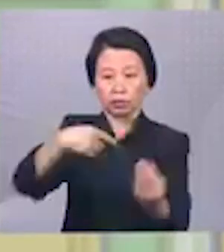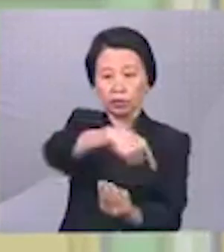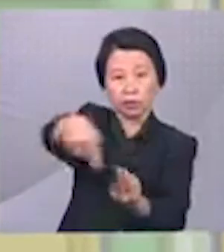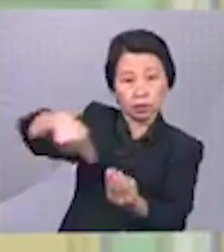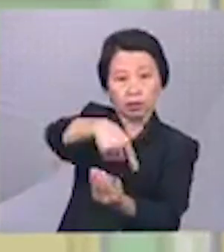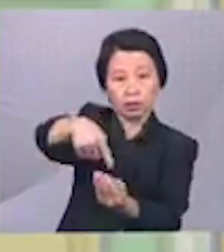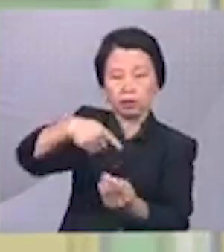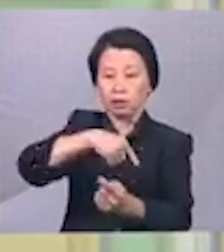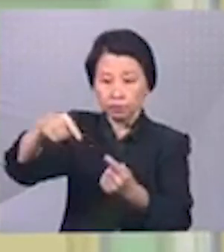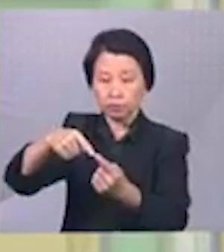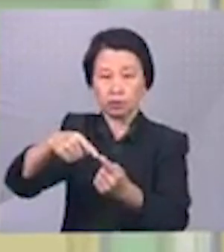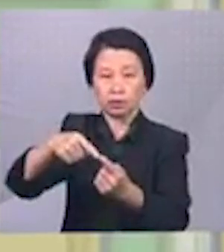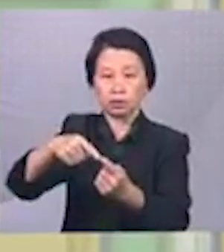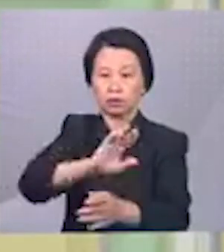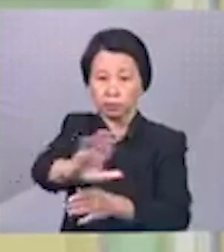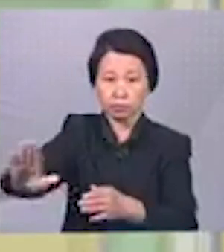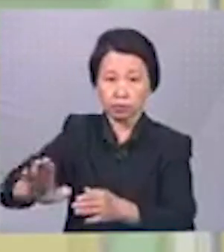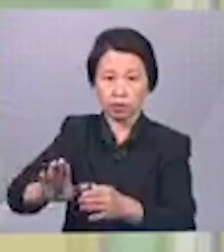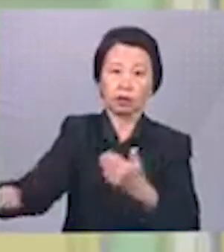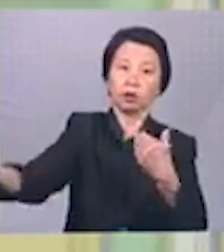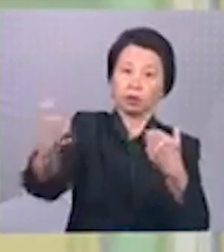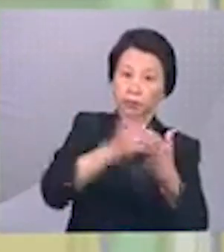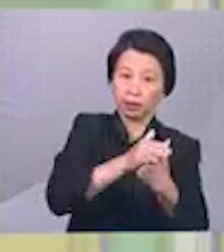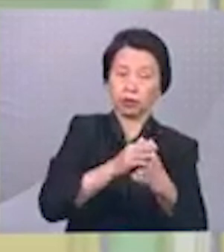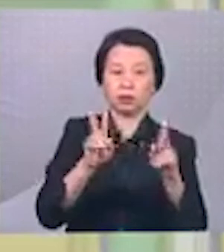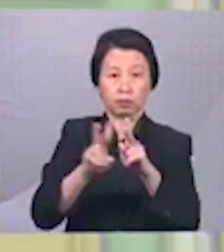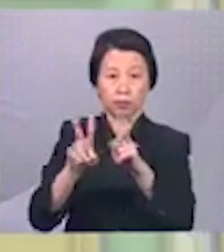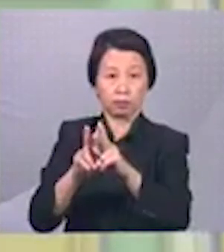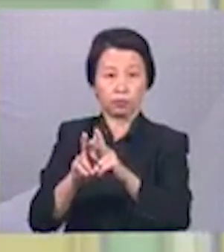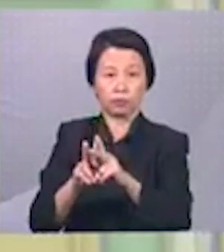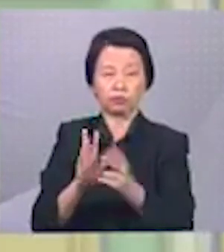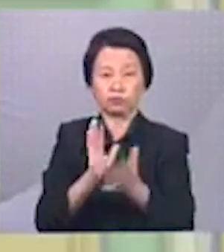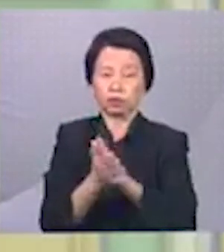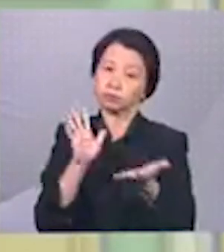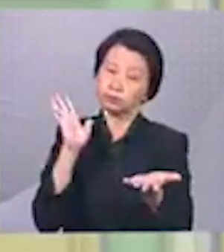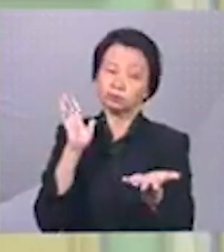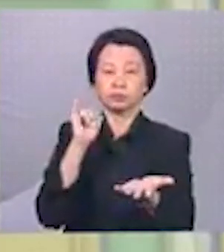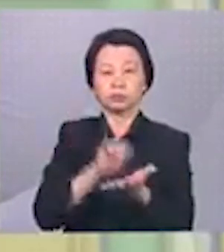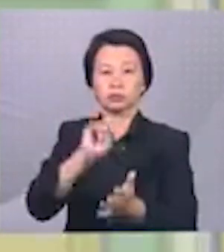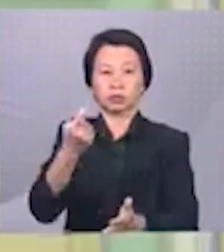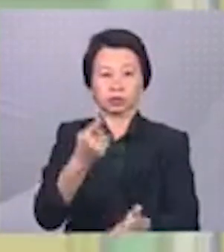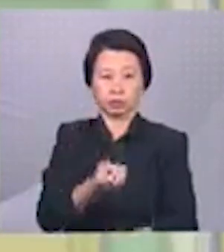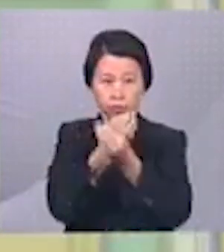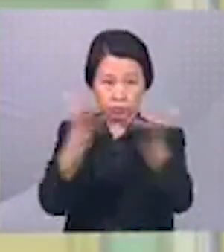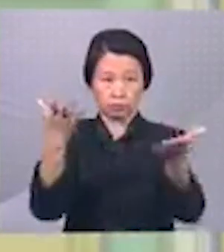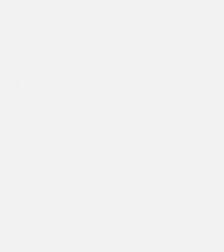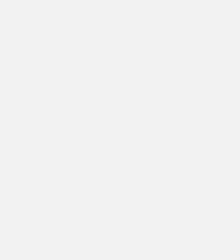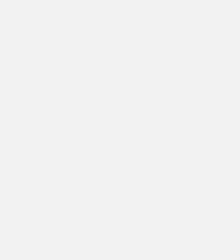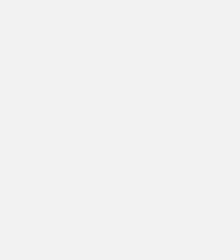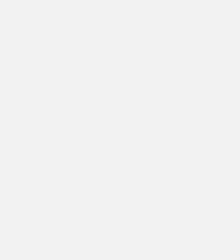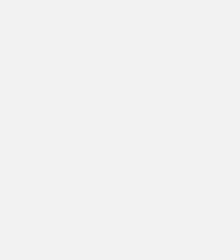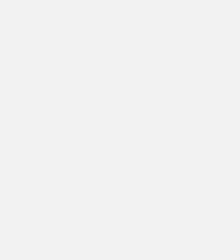mereka apabila mereka pulang ke kampung. Jadi itu saja yang saya nak umumkan hari ini.